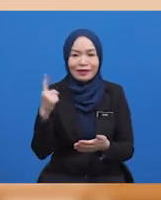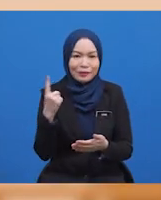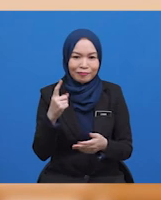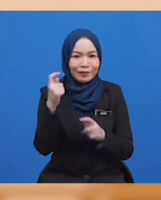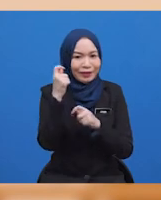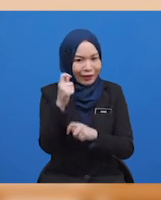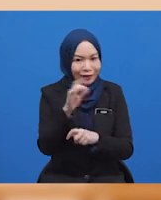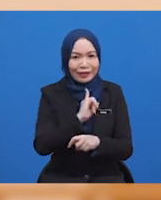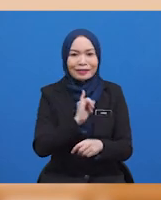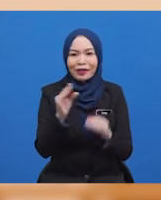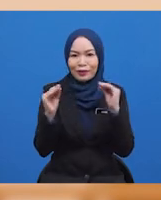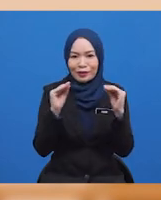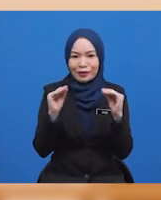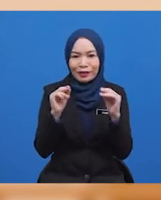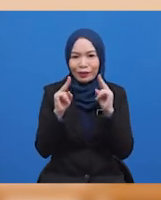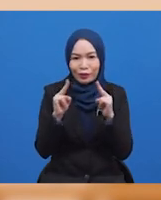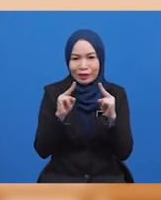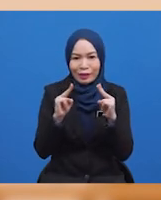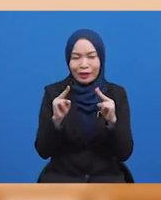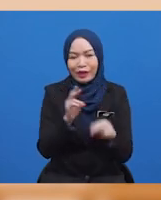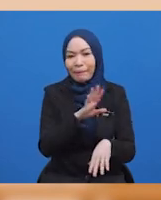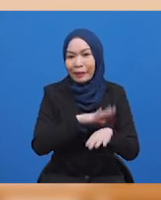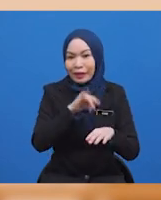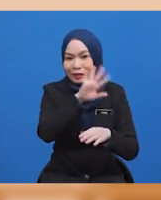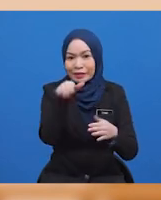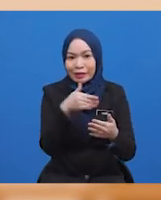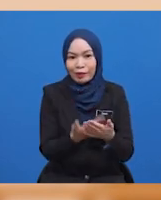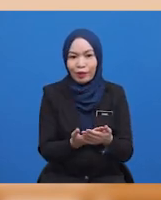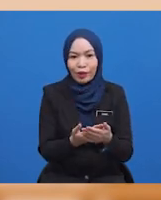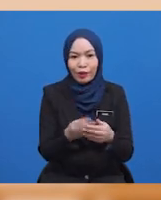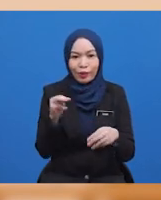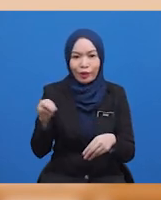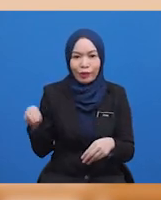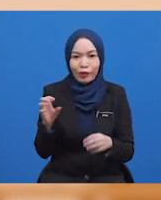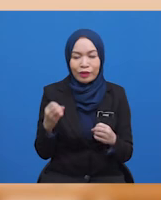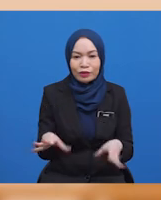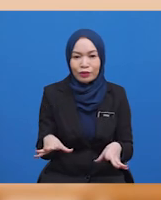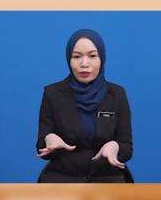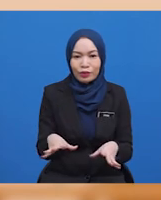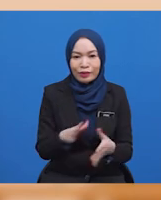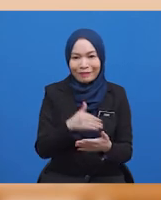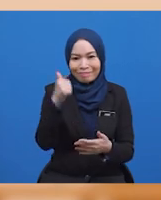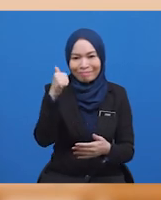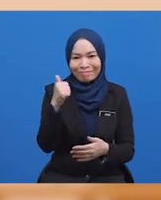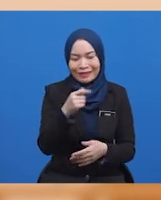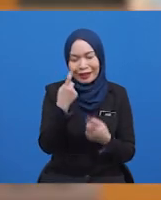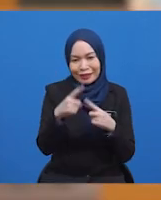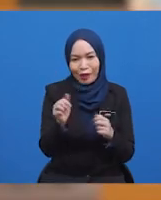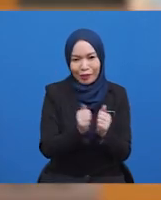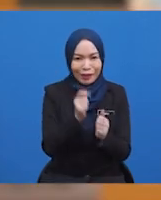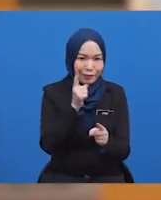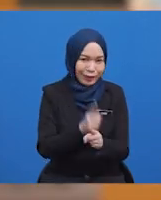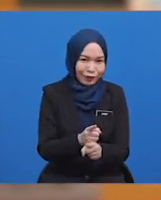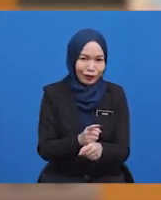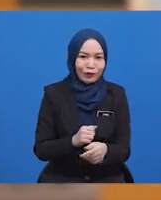hanya jago ucapkan kepada murid-murid yang berjaya menjawab soalan yang diberikan dengan betul